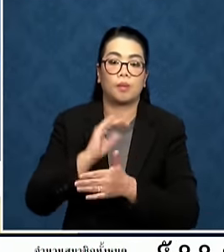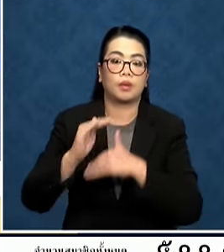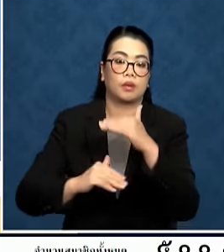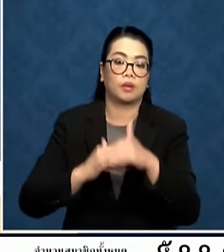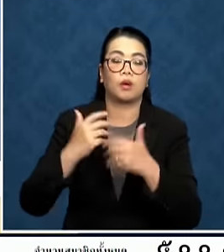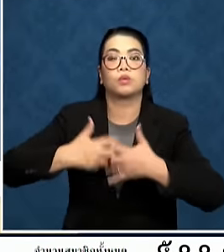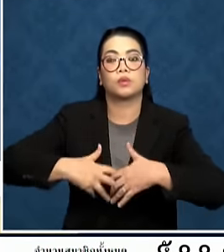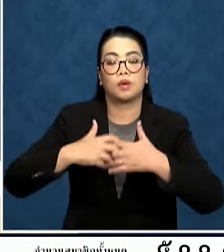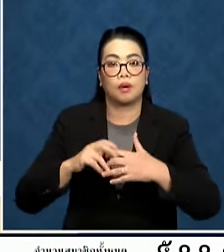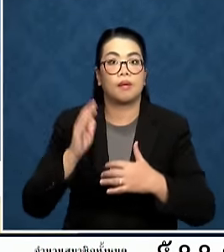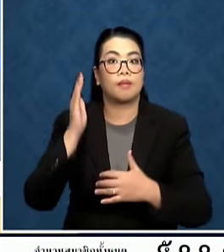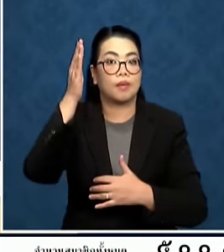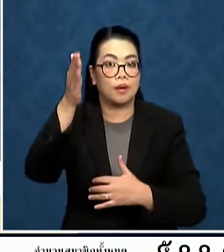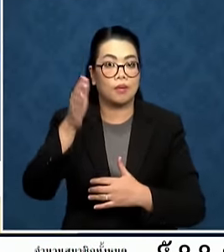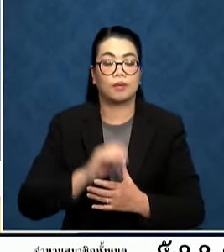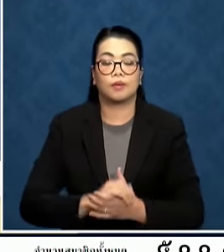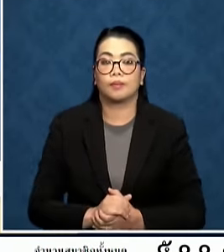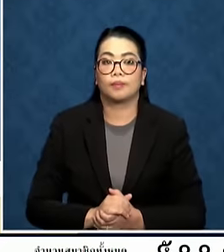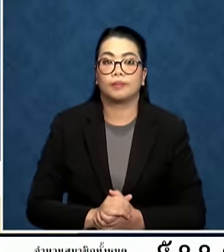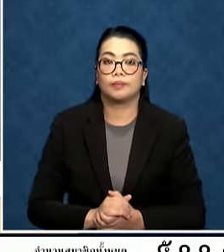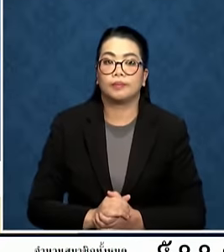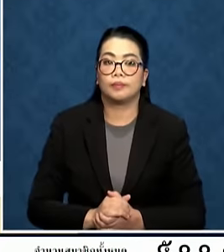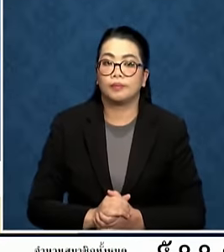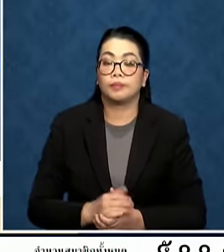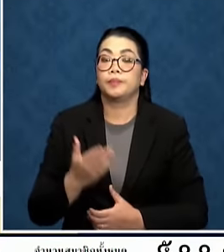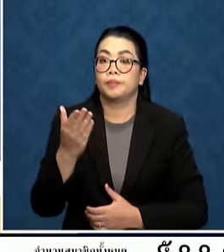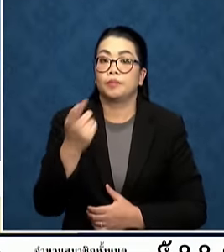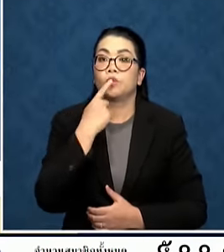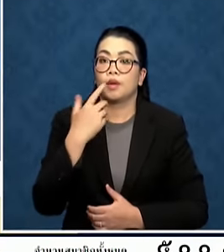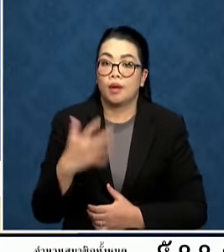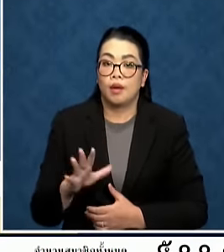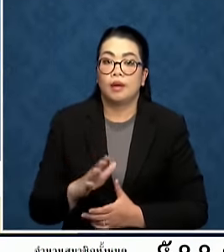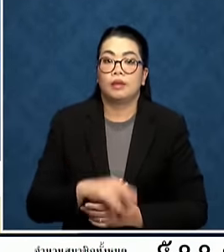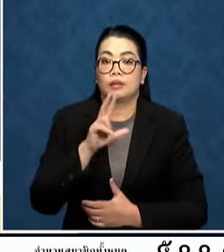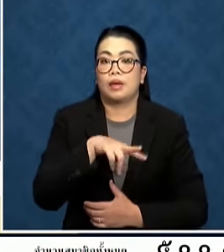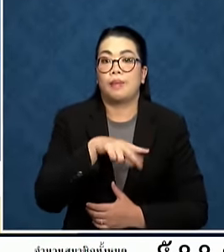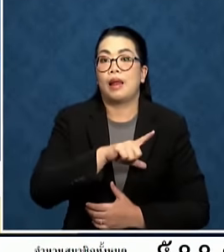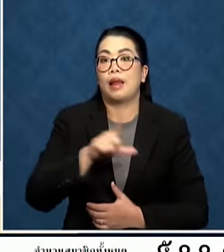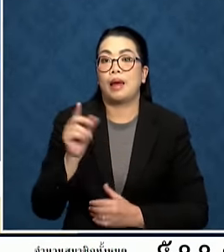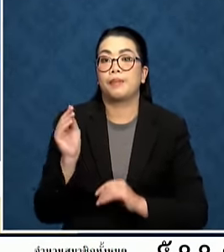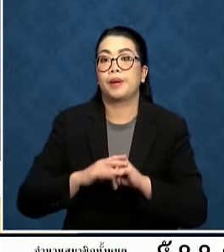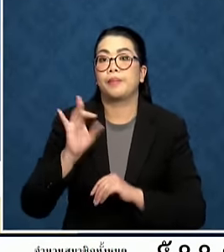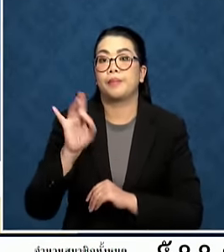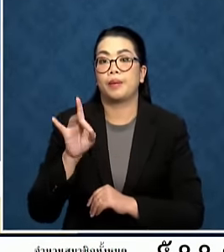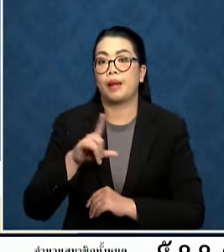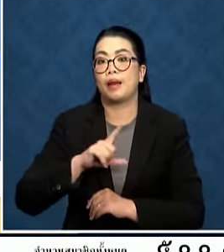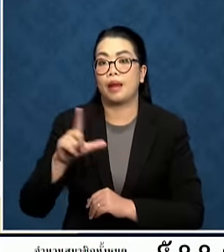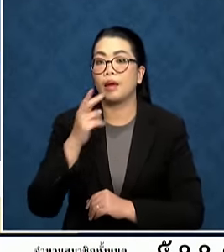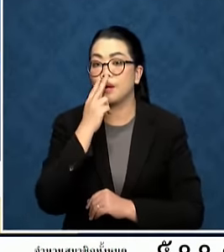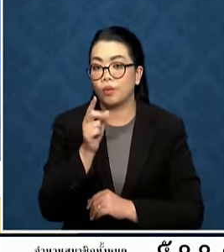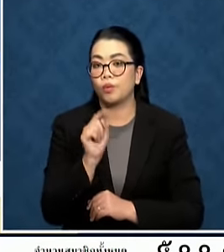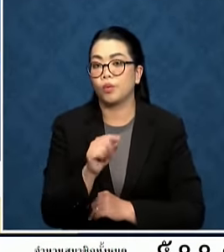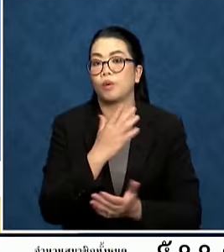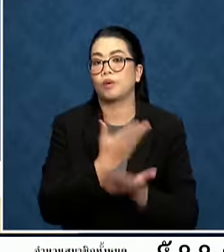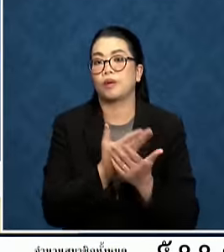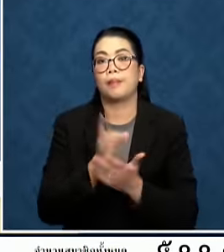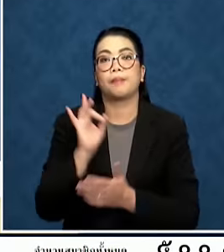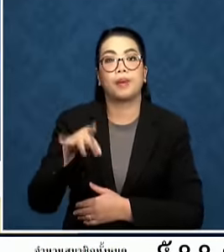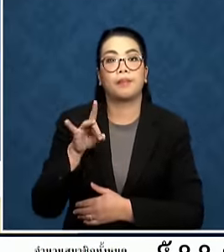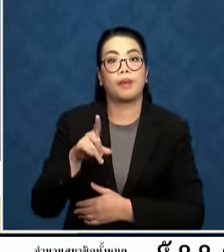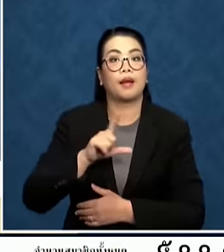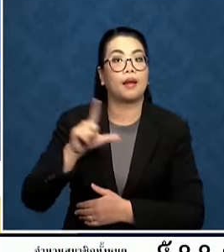บริการแห่งอนาคตนะครับเอ่ออย่างที่เมื่อกี้พูดไปนะครับ 3,000ล้านเพิ่มเป็น 8,000ล้านนะครับเดี๋ยวผมจะชี้ให้เห็นว่างบ 8,000